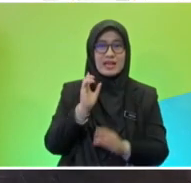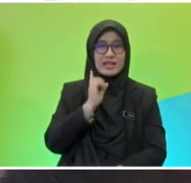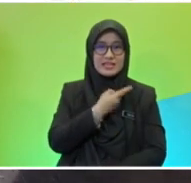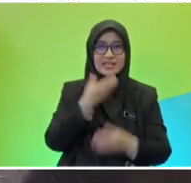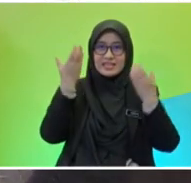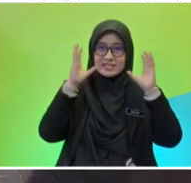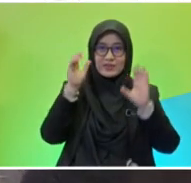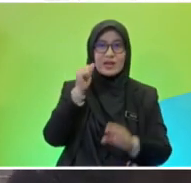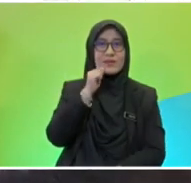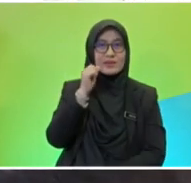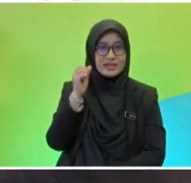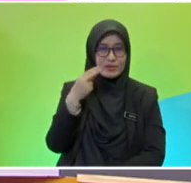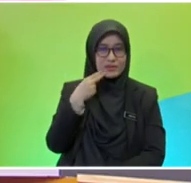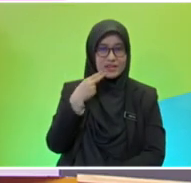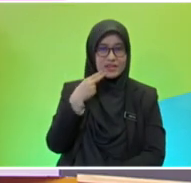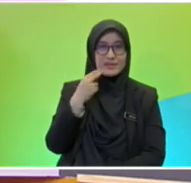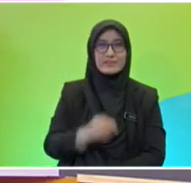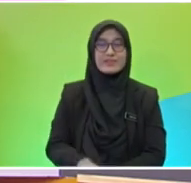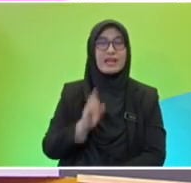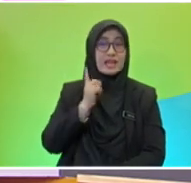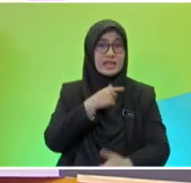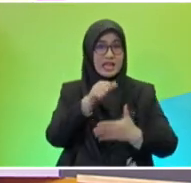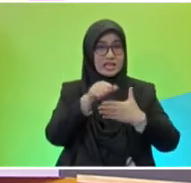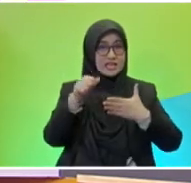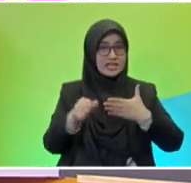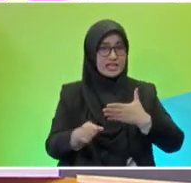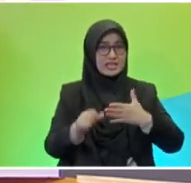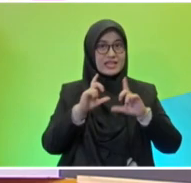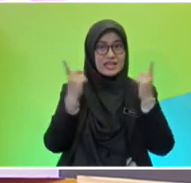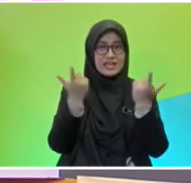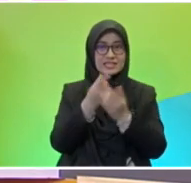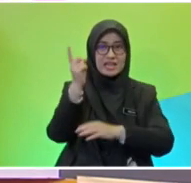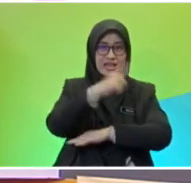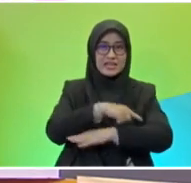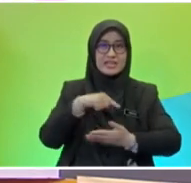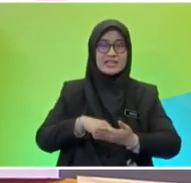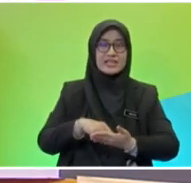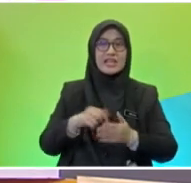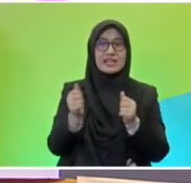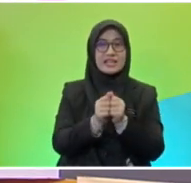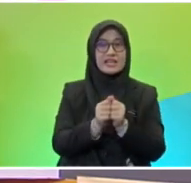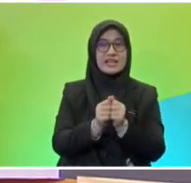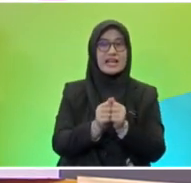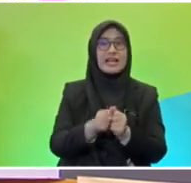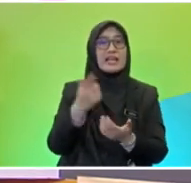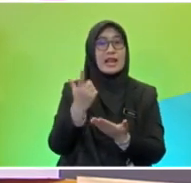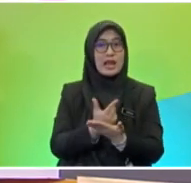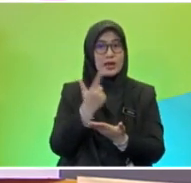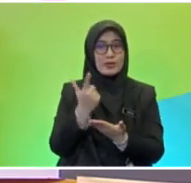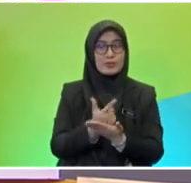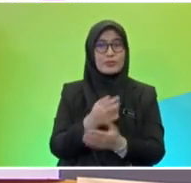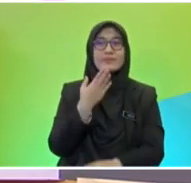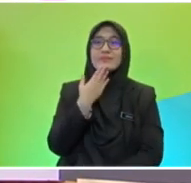Cikgu Amira. Jadi kita akan akhiri dengan kita punya kelas hari ini dengan satu lagu. Betul, cikgu, kan? Ya. Jadi kepada anda semua, terima